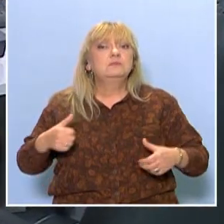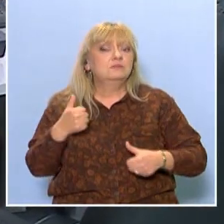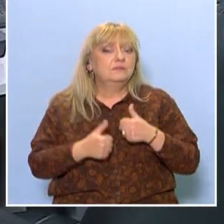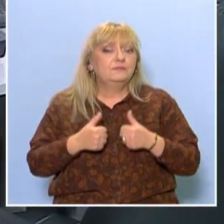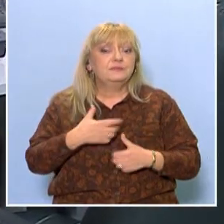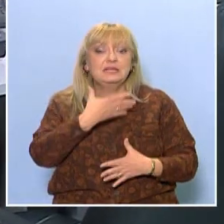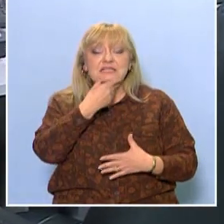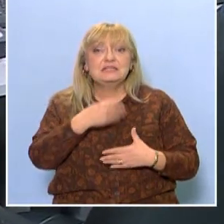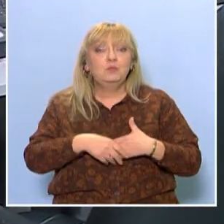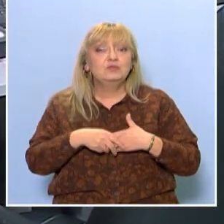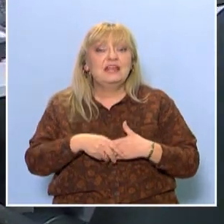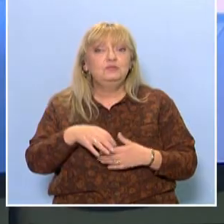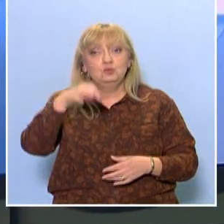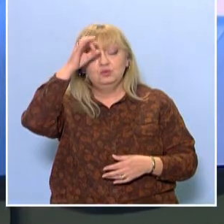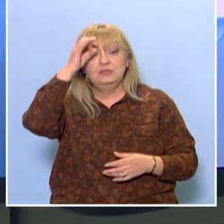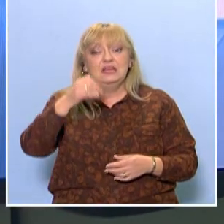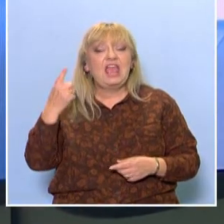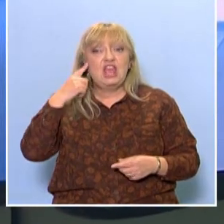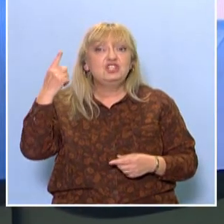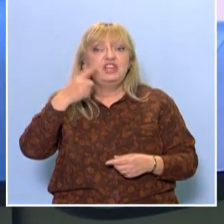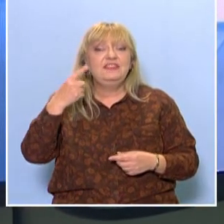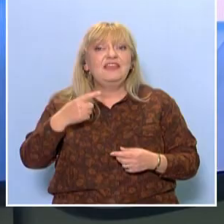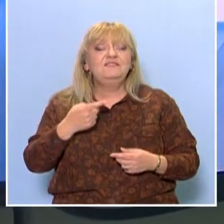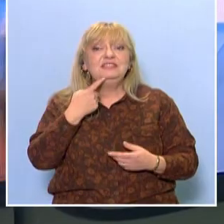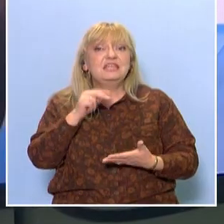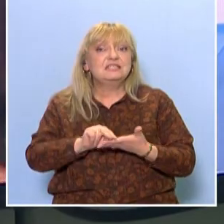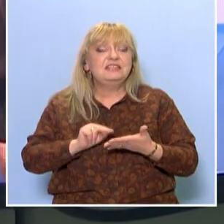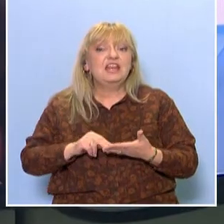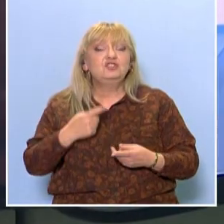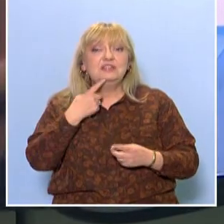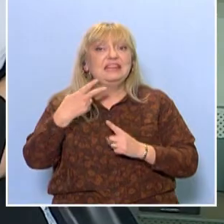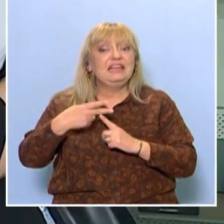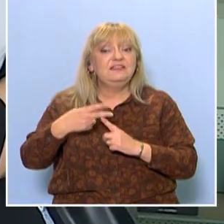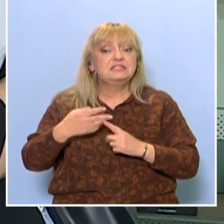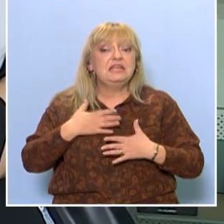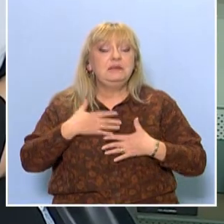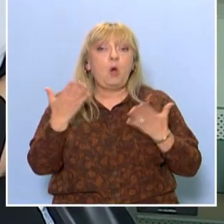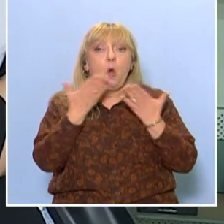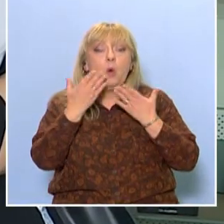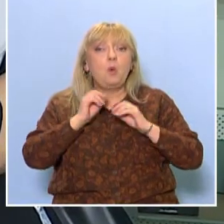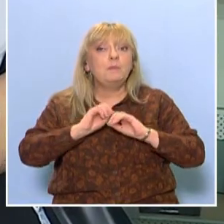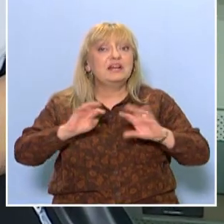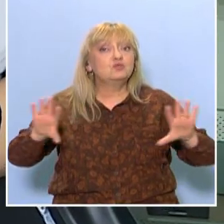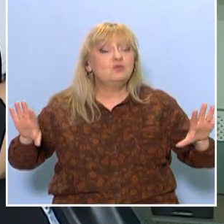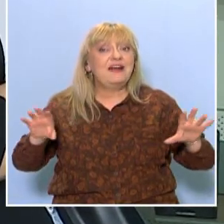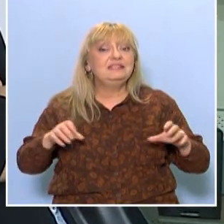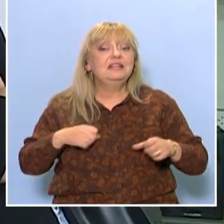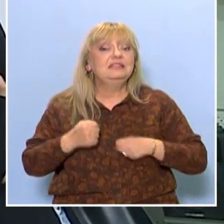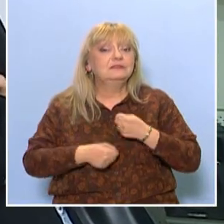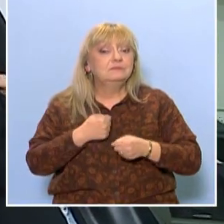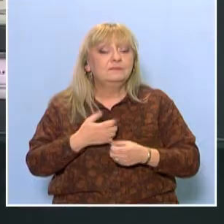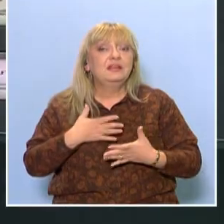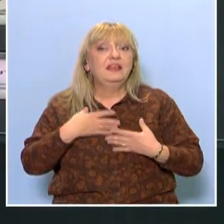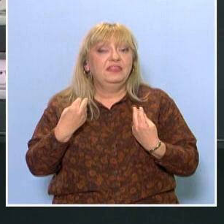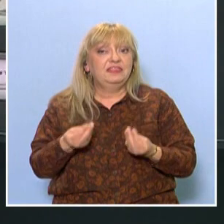на учениците с ежедневния ритъм на обществената телевизия има важна образователна функция. Дава им възможност да се измерят собствените си